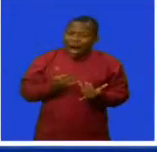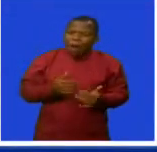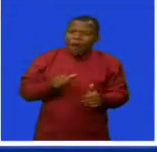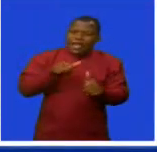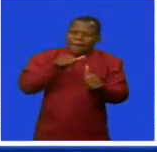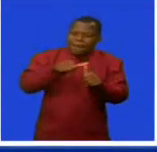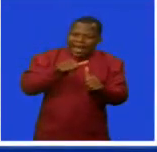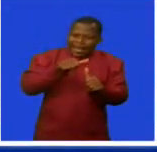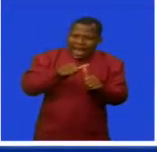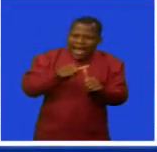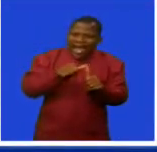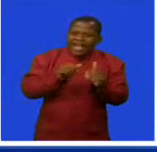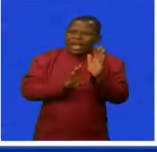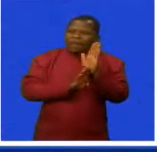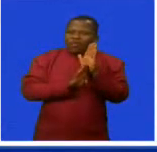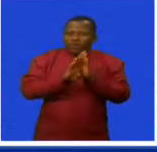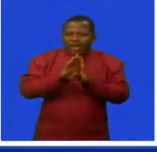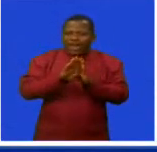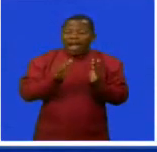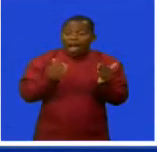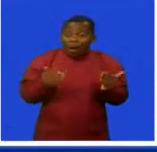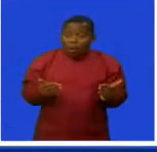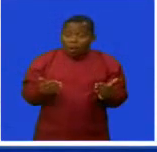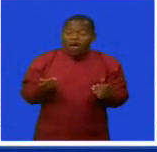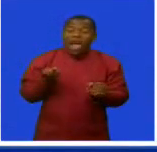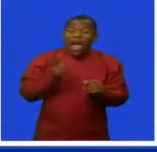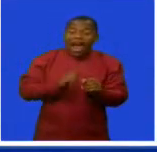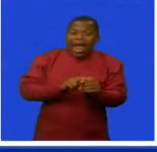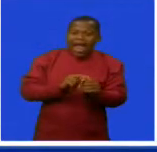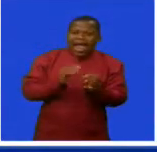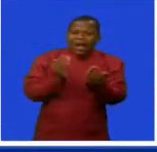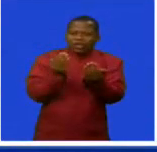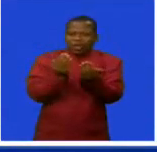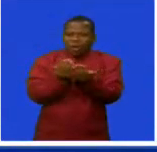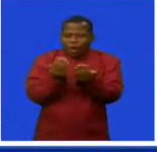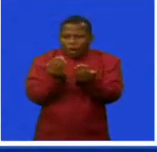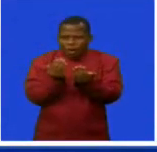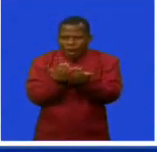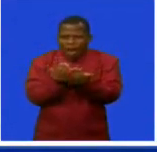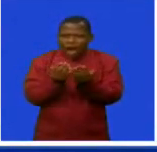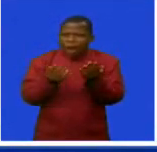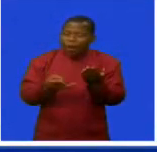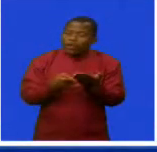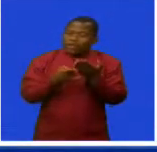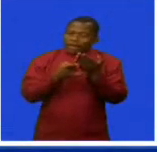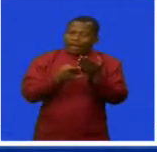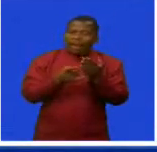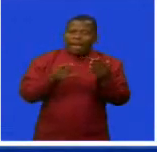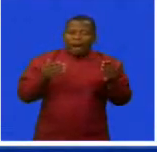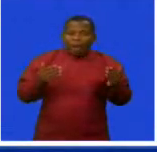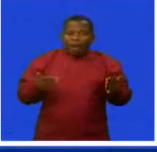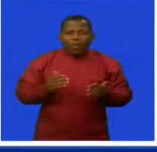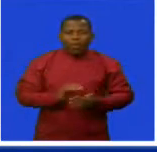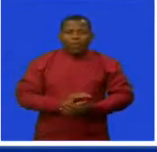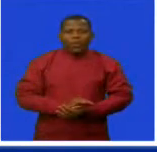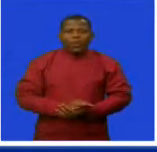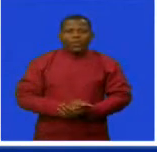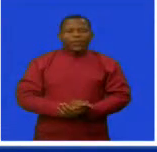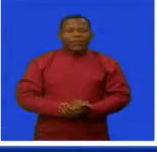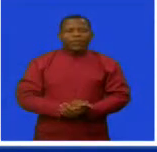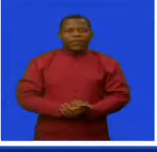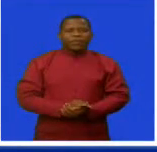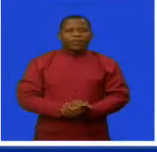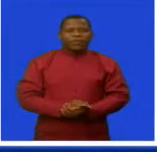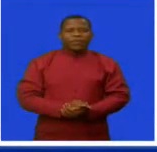more especially lokuthi bezidlalisane tikolo, so vele lokusitile kakhulu. Lobikela umsakato Eswatini